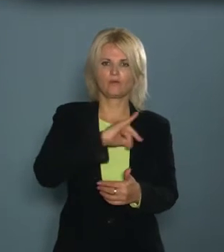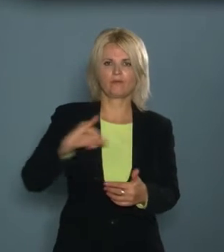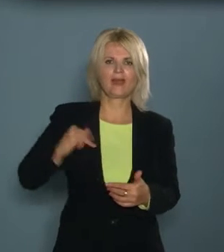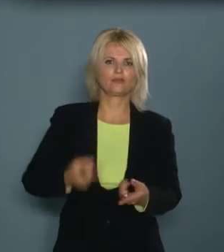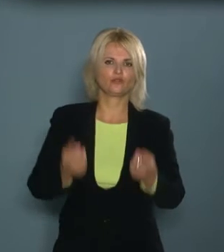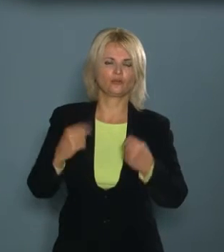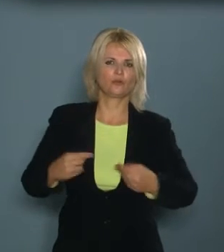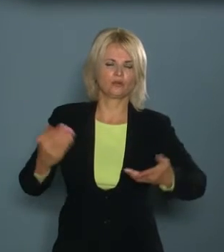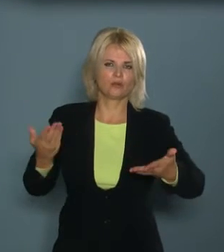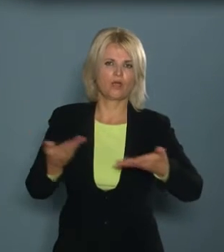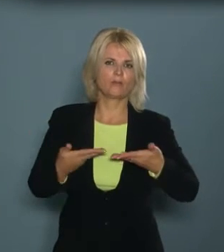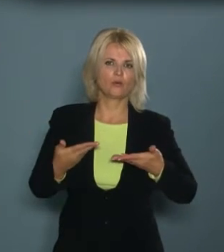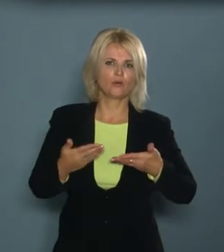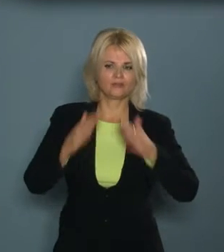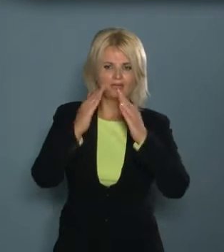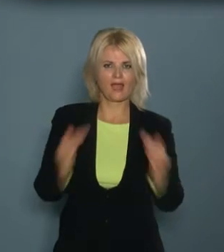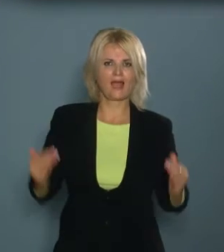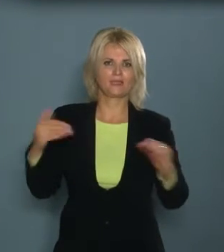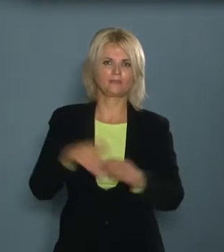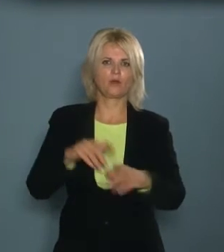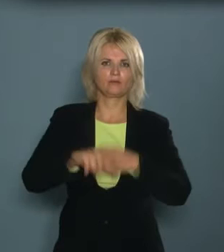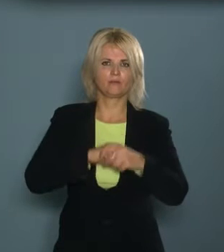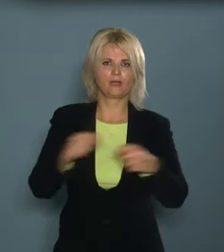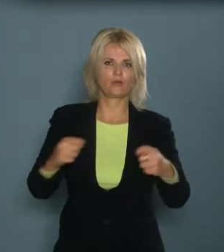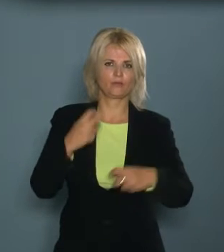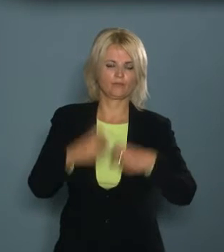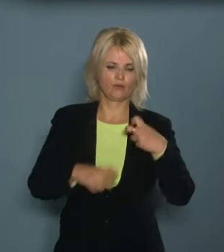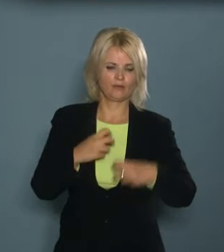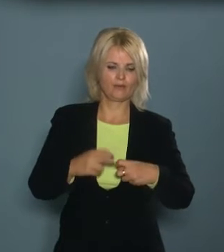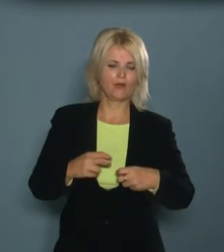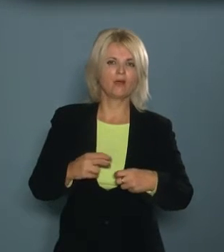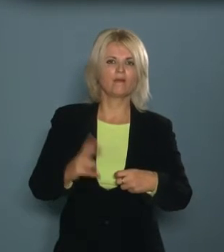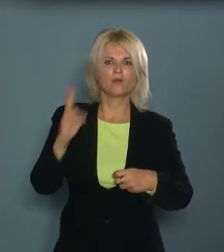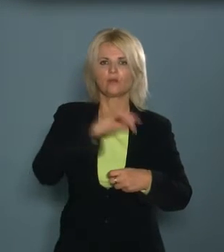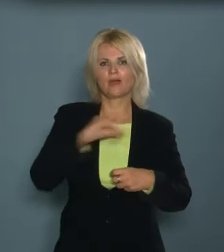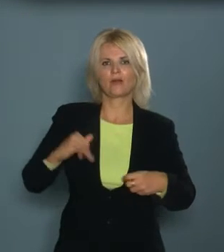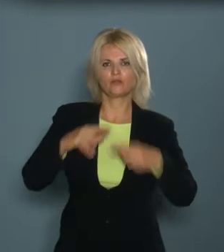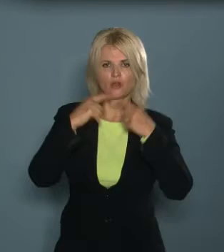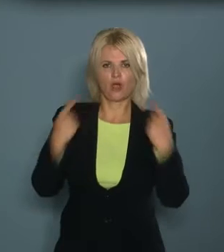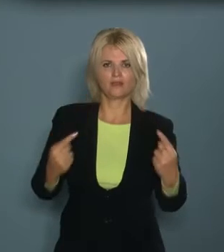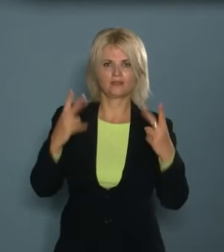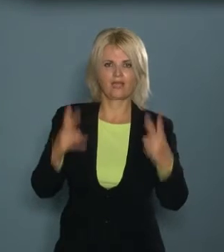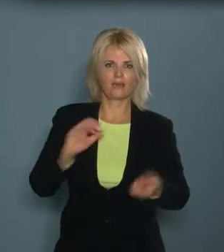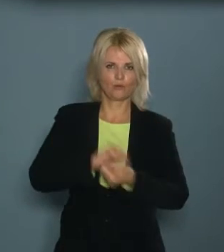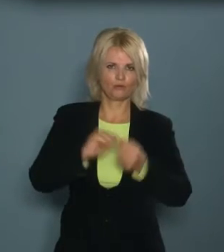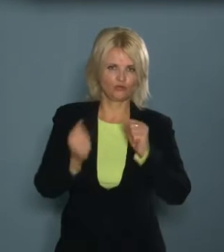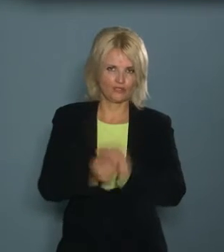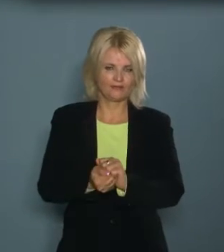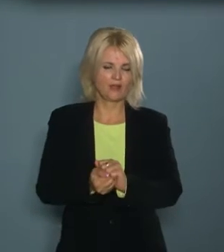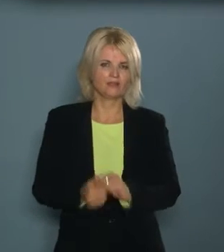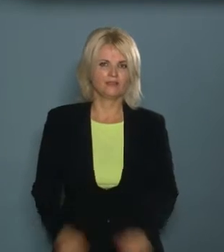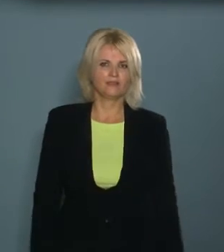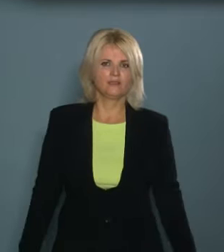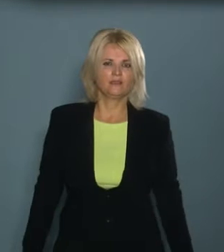fővárostól kapott házban megoldani ezt a problémát, ahhoz viszont a fővárosi határozatot módosítani kell, és szerződést kell